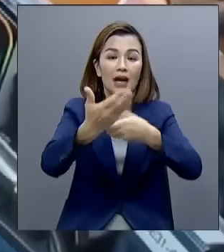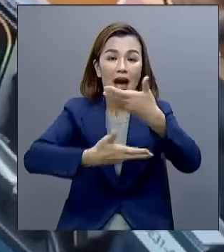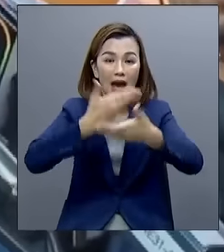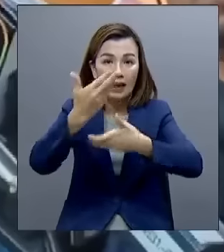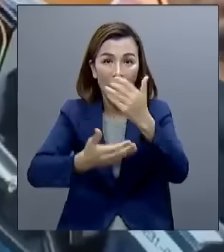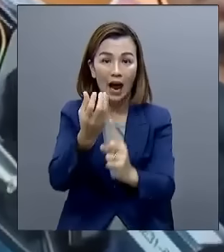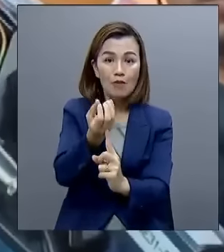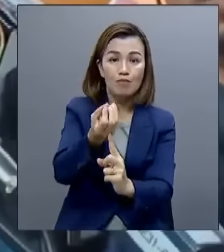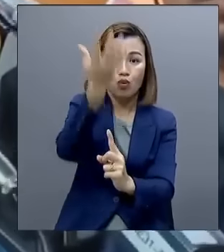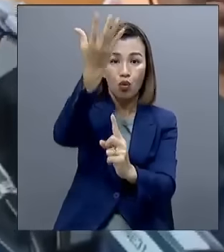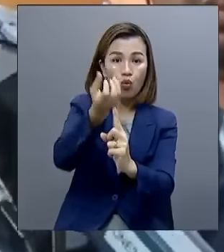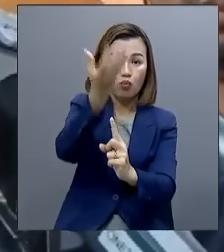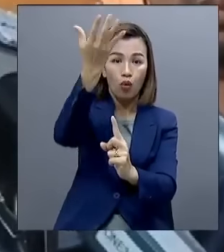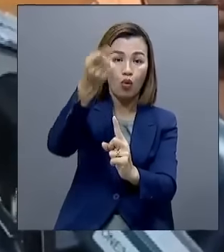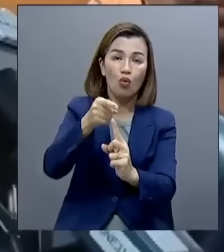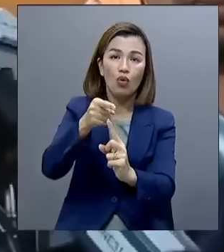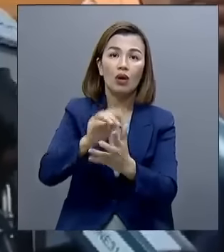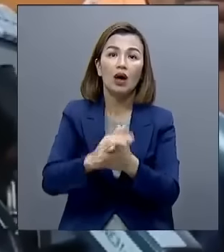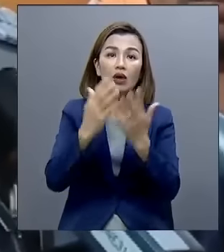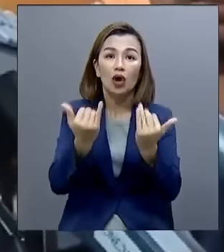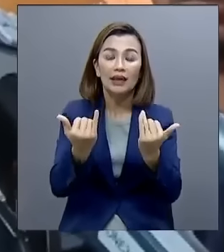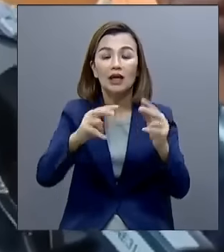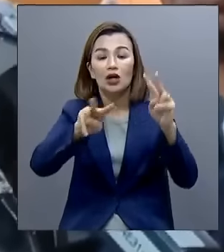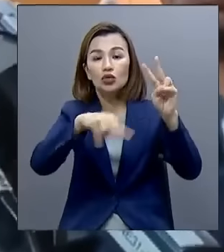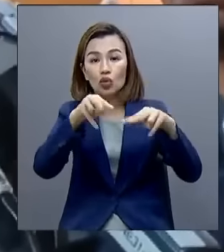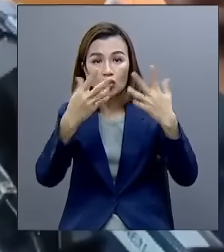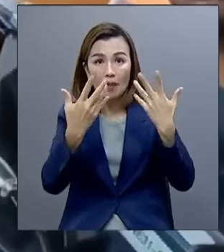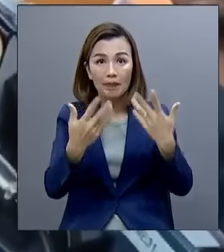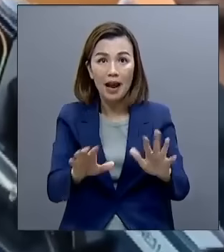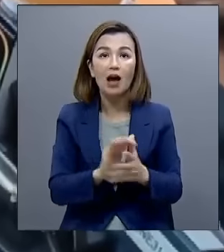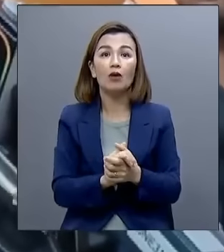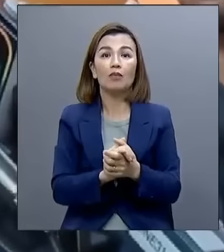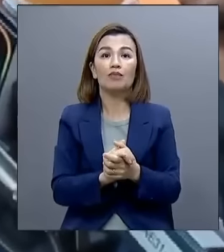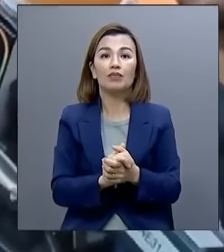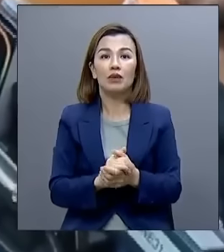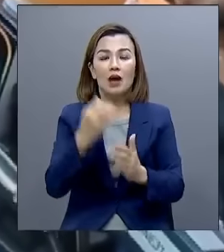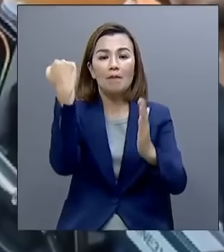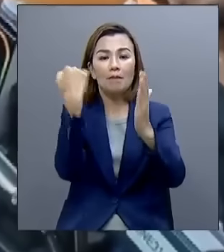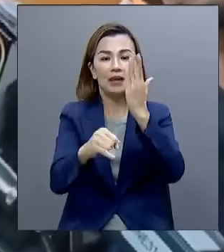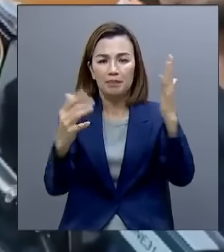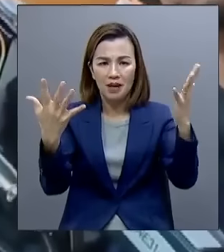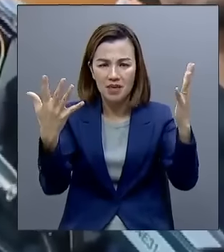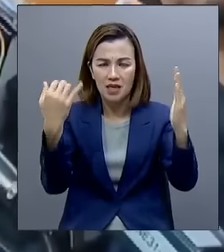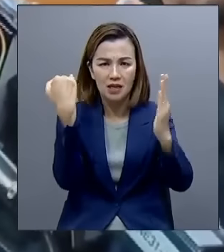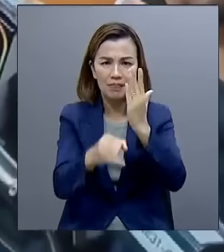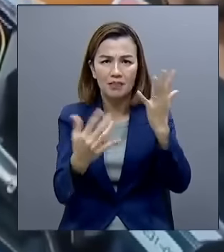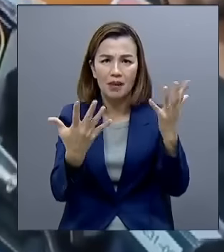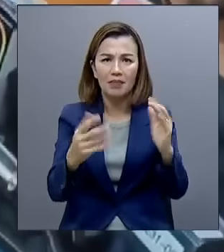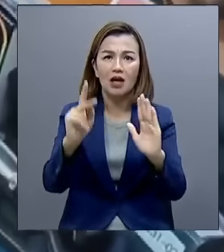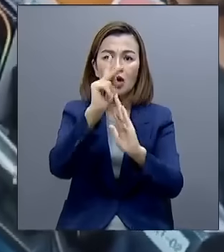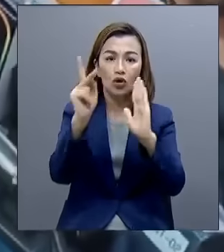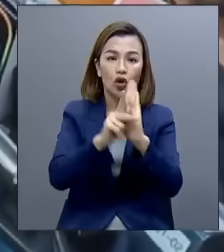ในส่วนตรงนี้เนี่ยจากการตรวจสอบเบื้องต้นเนี่ยก็ไม่ได้พบความผิดพลาดอะไรนะครับตามกฎหม